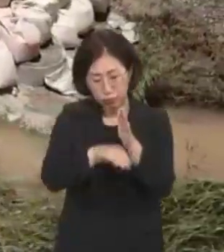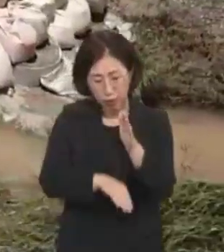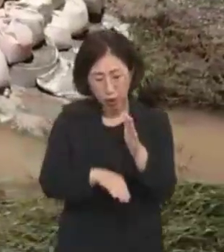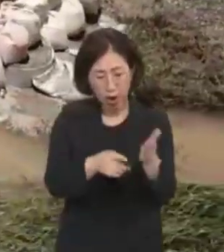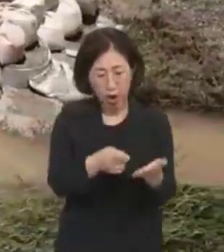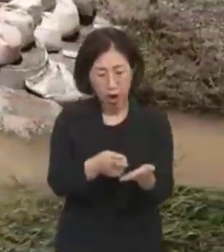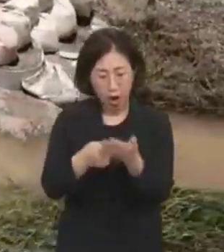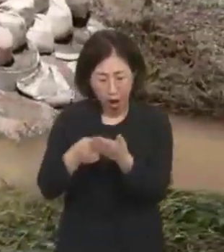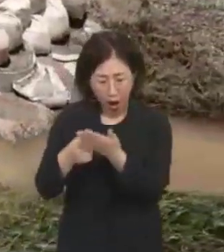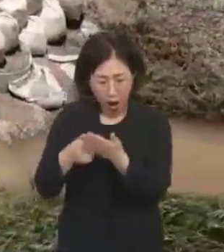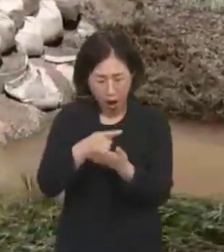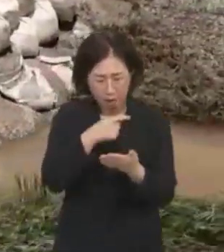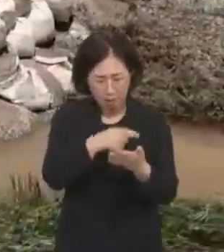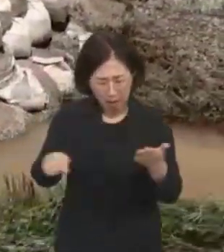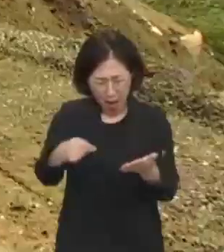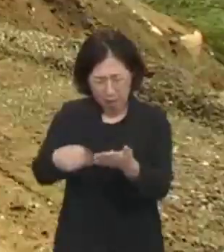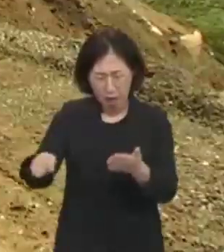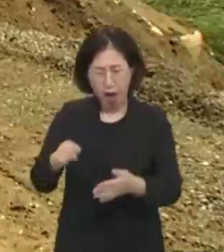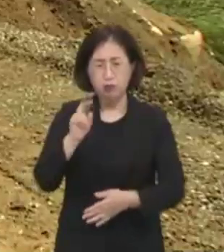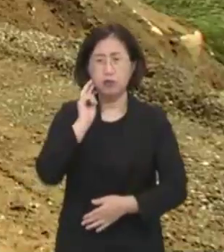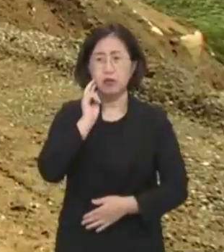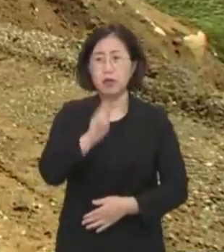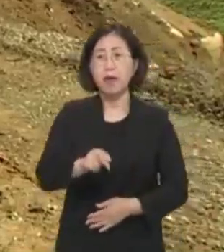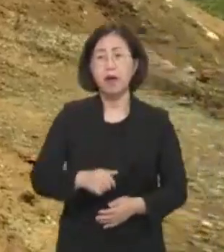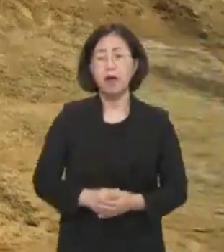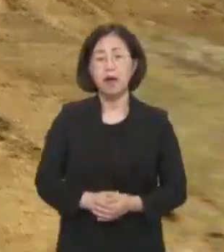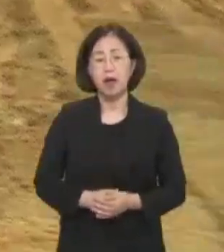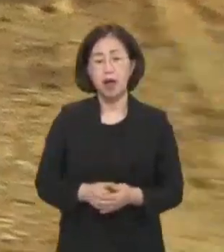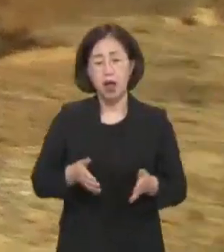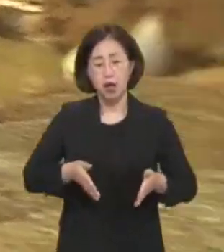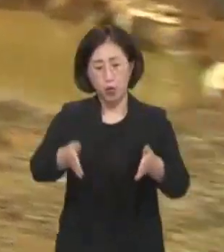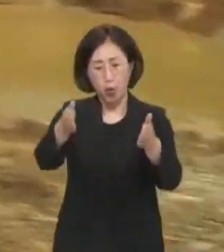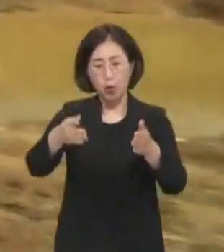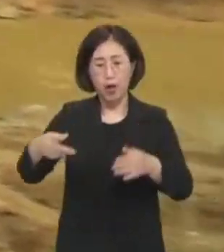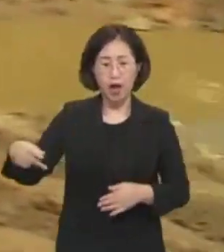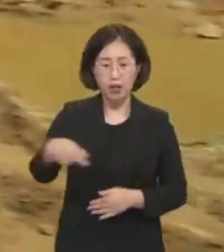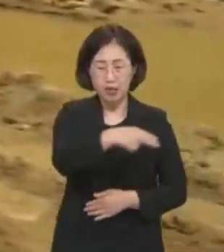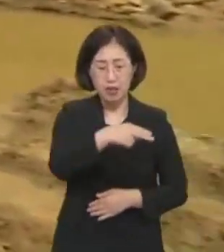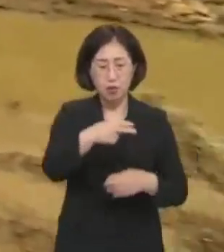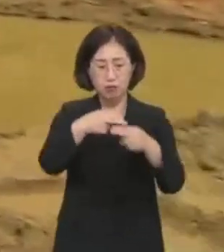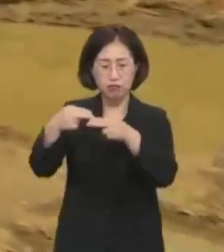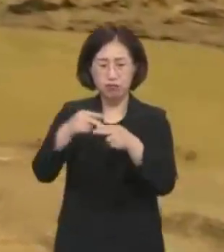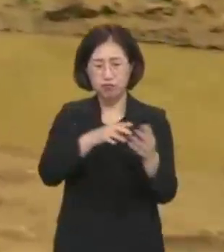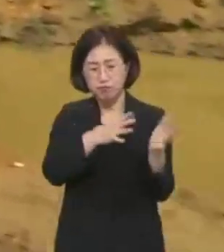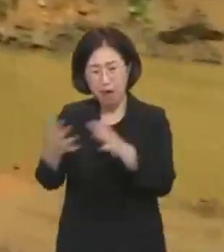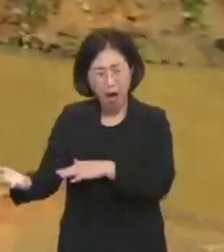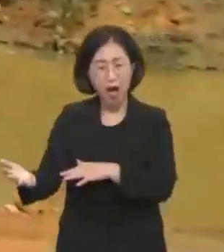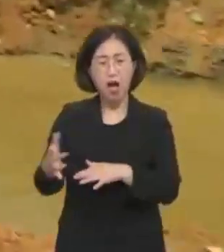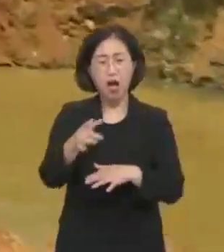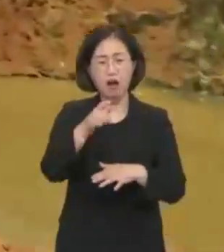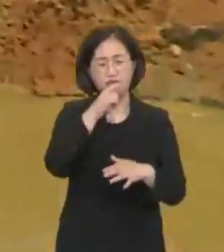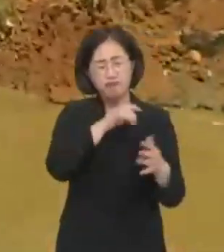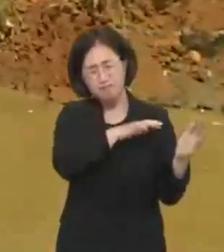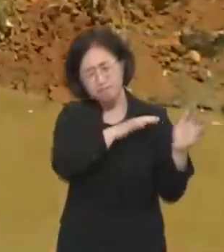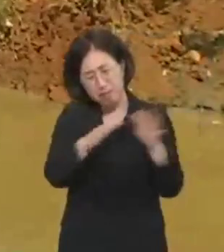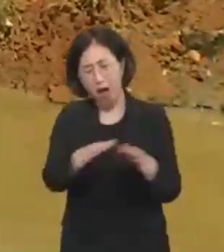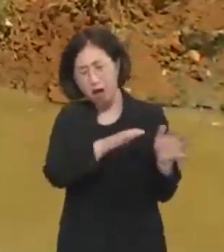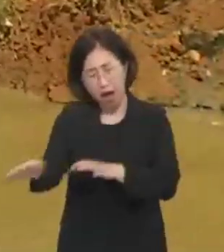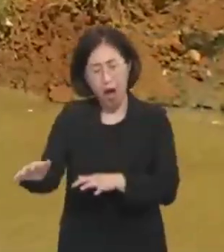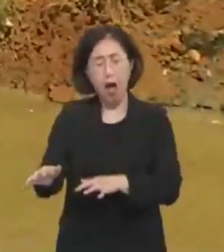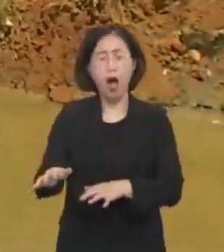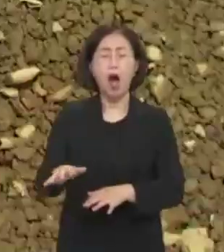현장은 처참하기 그지없습니다. 끊겨버린 도로와 유실된 거대한 제방의 크기는 당시 물살의 세기가 얼마나